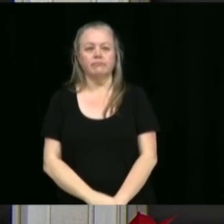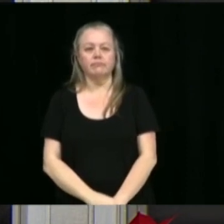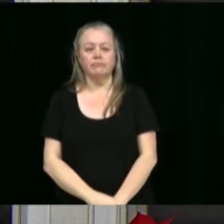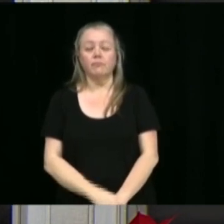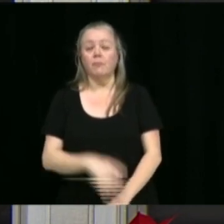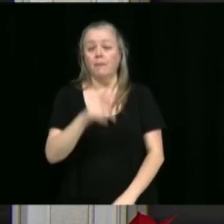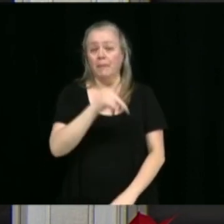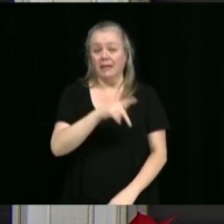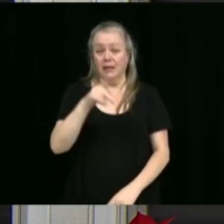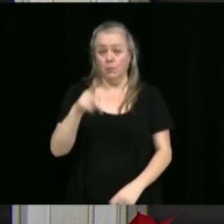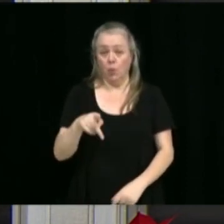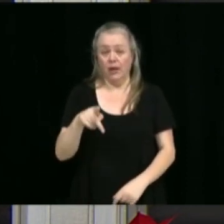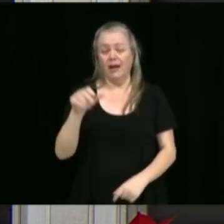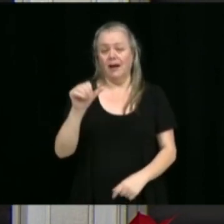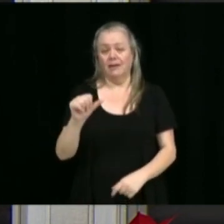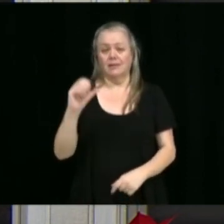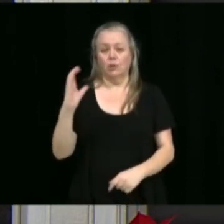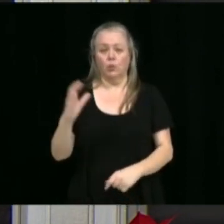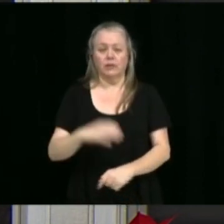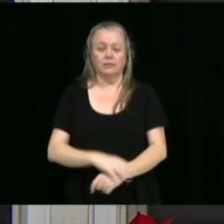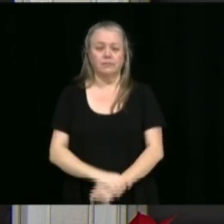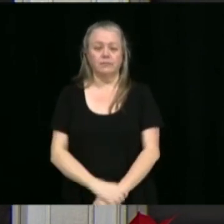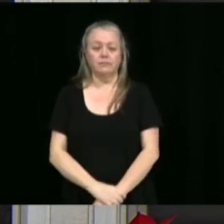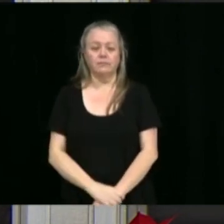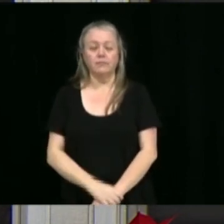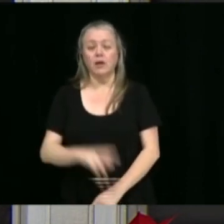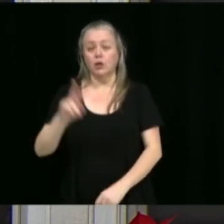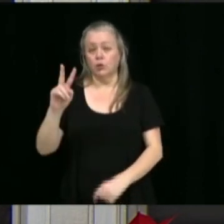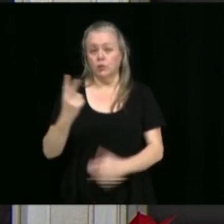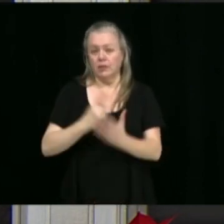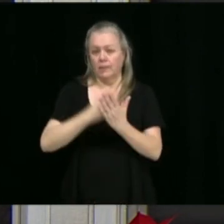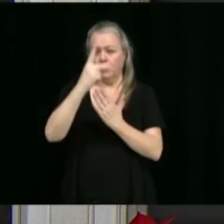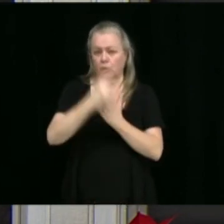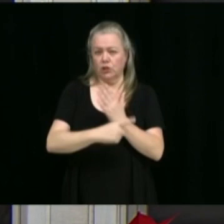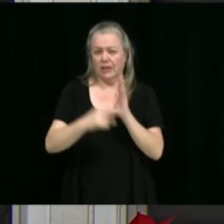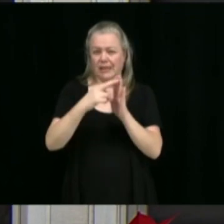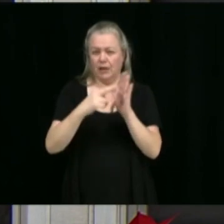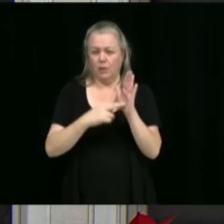Patrick Paulin, Alexandre Côté. Second projet de règlement